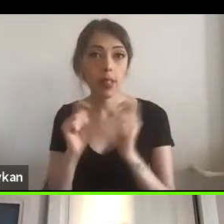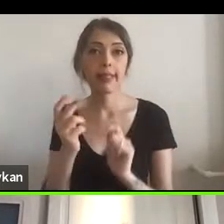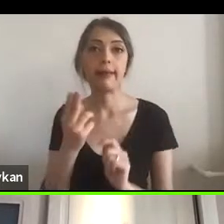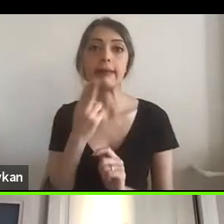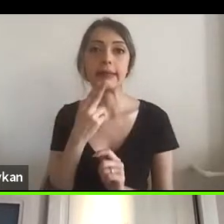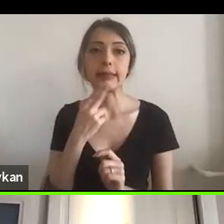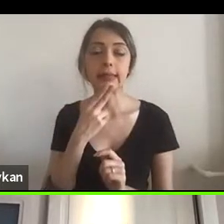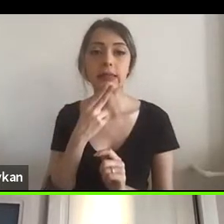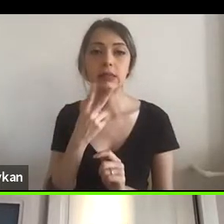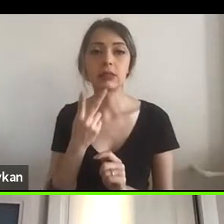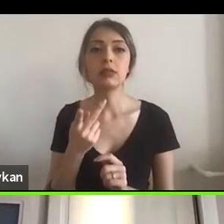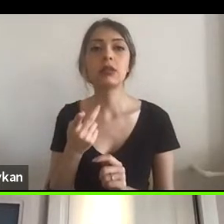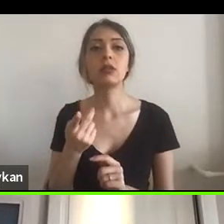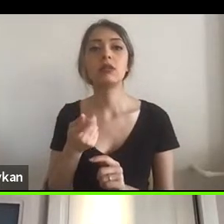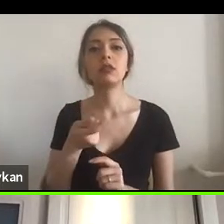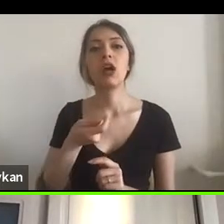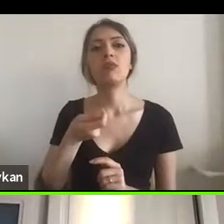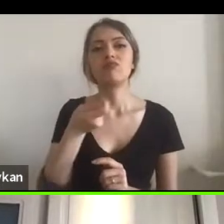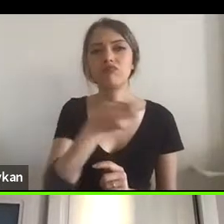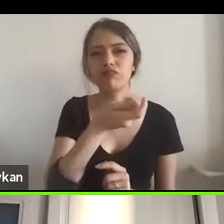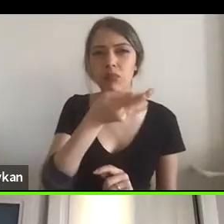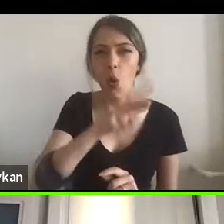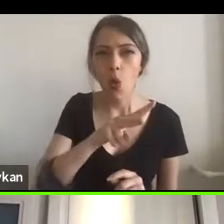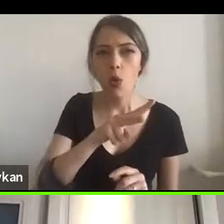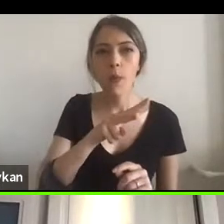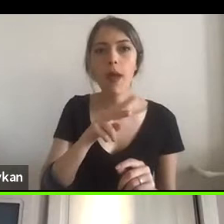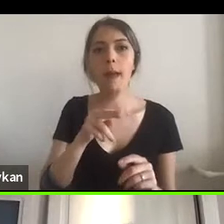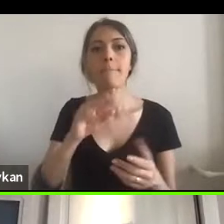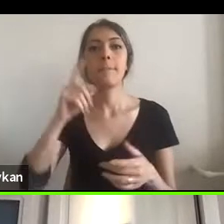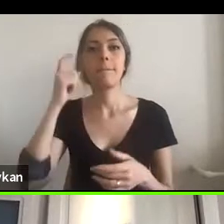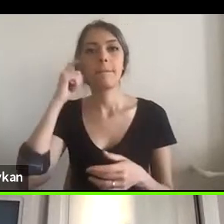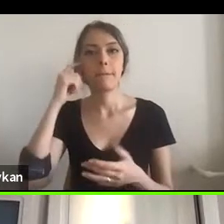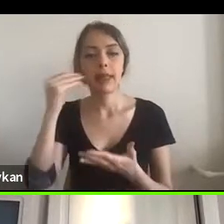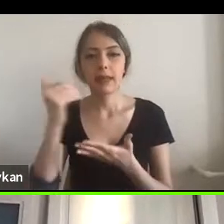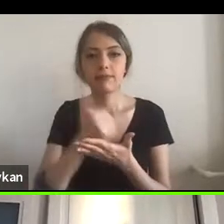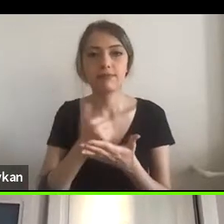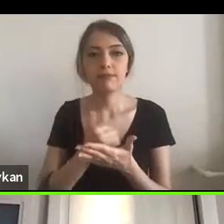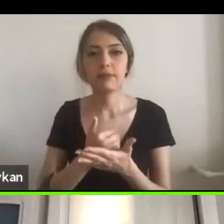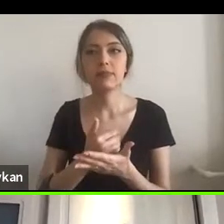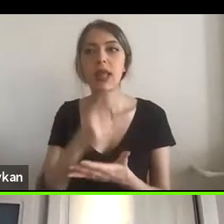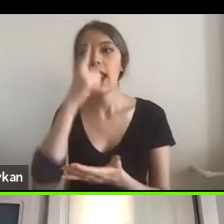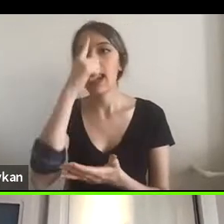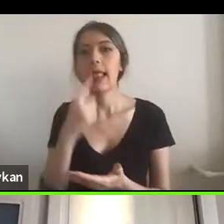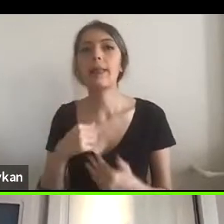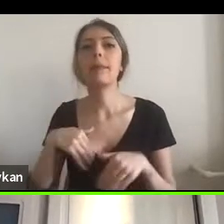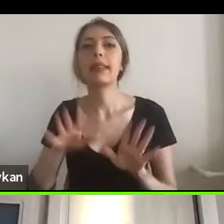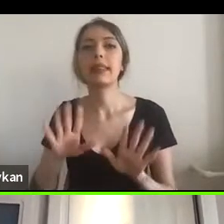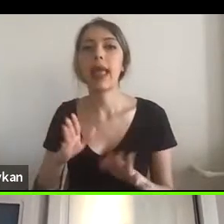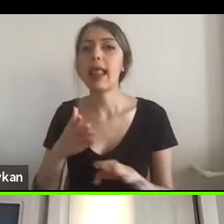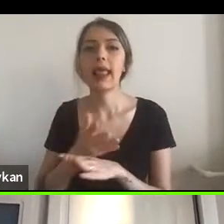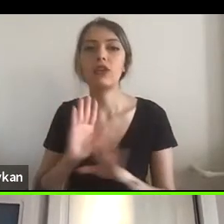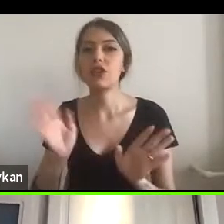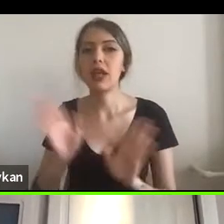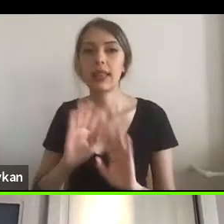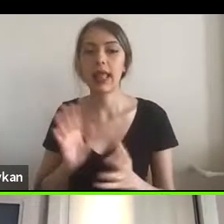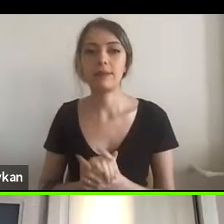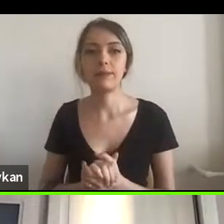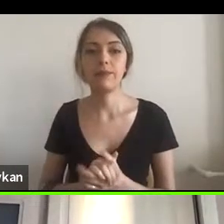cinayetleri verileri resmi değil ve gerçeği yansıtmıyor. Evet, rakamlar resmi değil